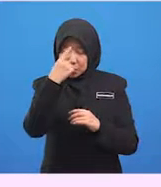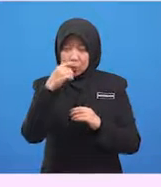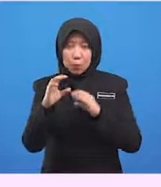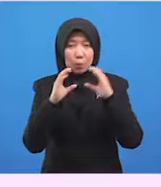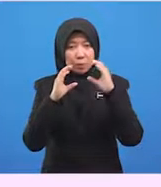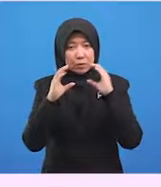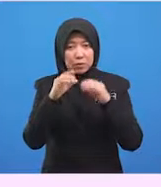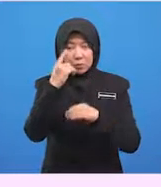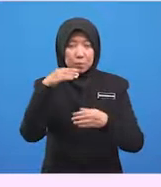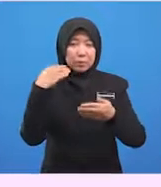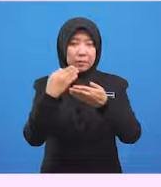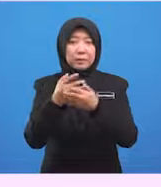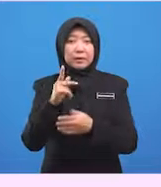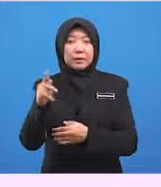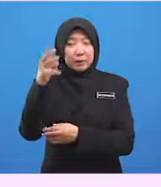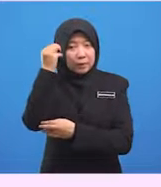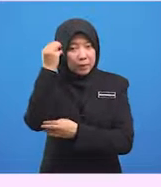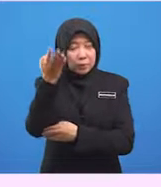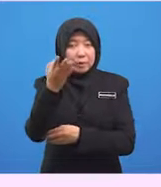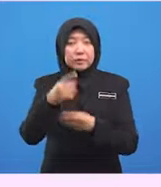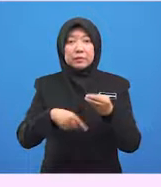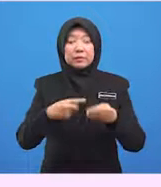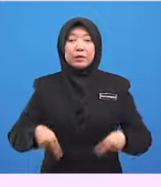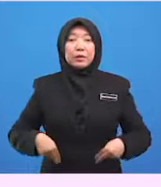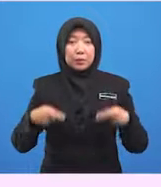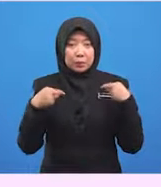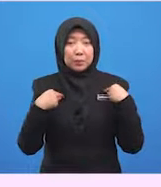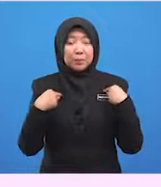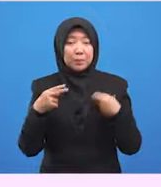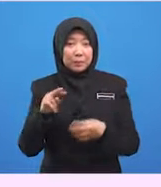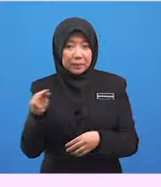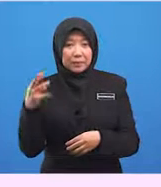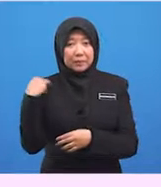untuk menyampaikan maklumat tentang kehidupan mereka